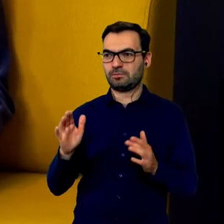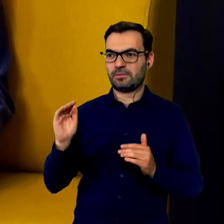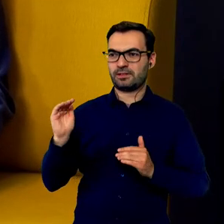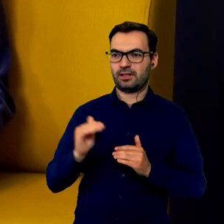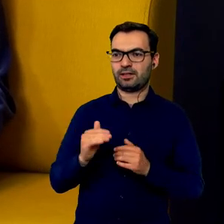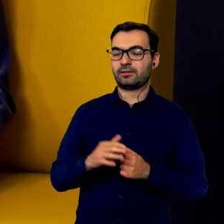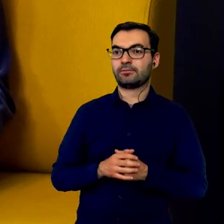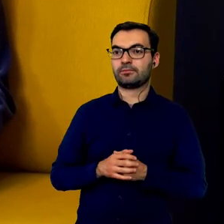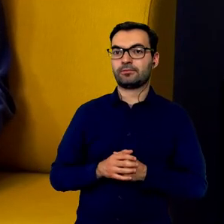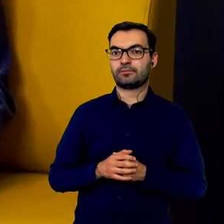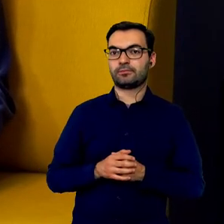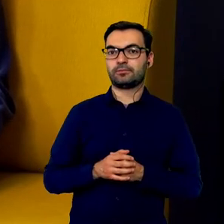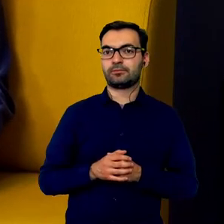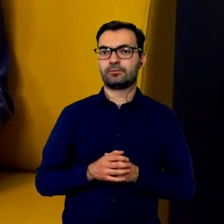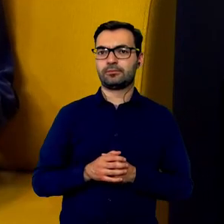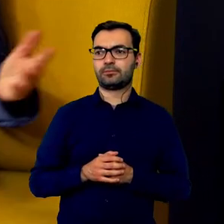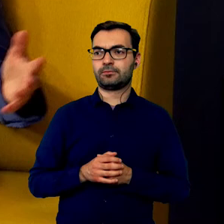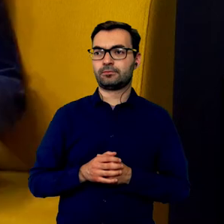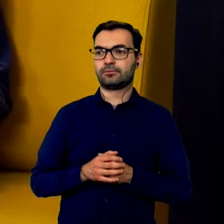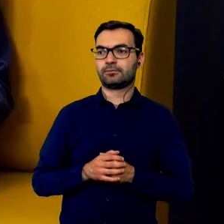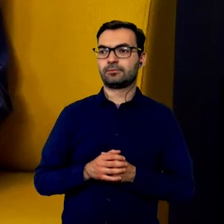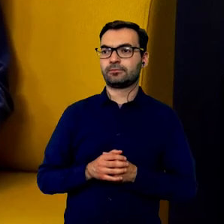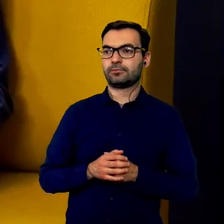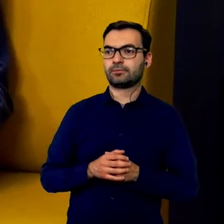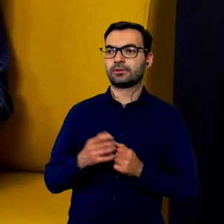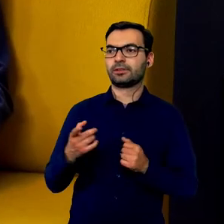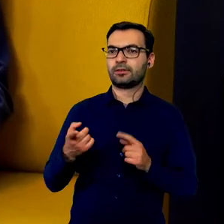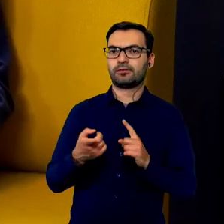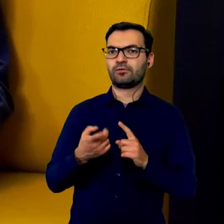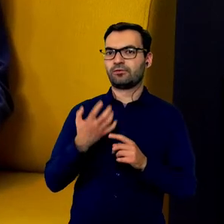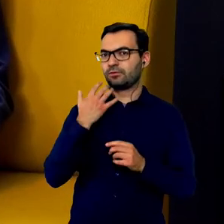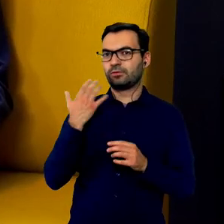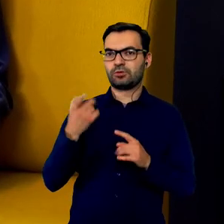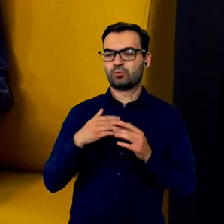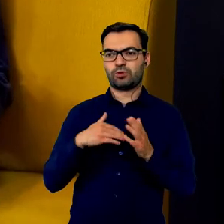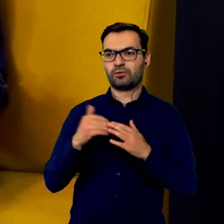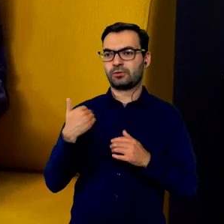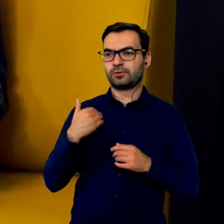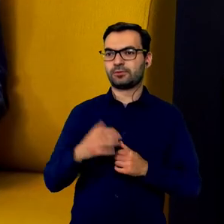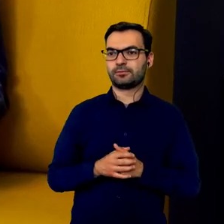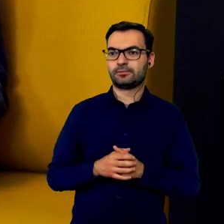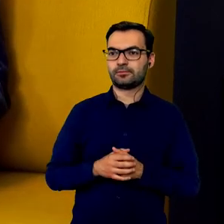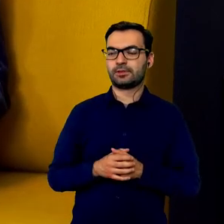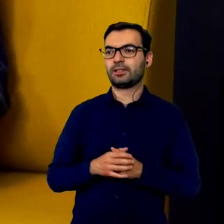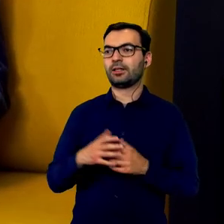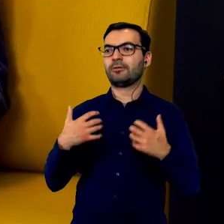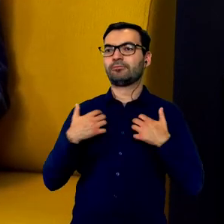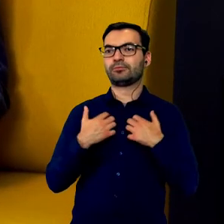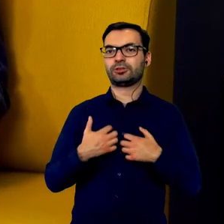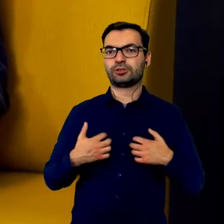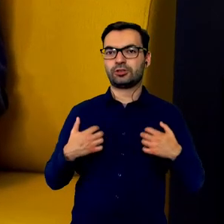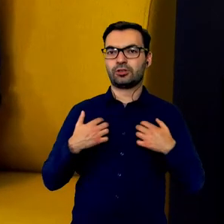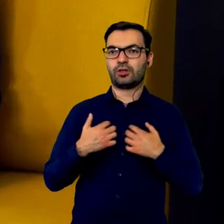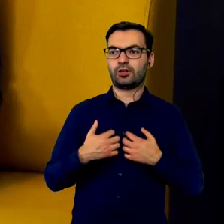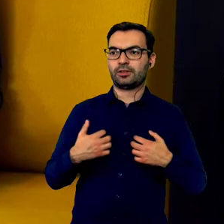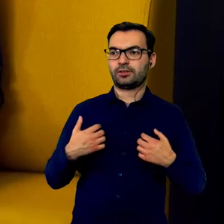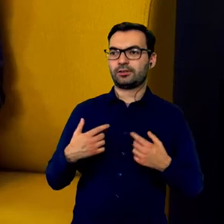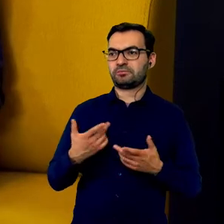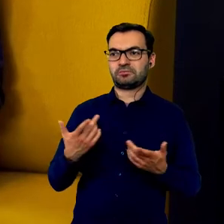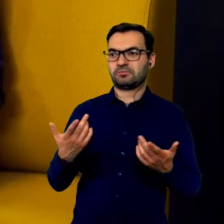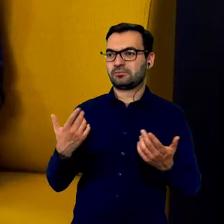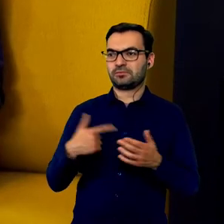nawet mniej niż przed Chrystusem był zbudowany. I ta przyroda, która jest, to